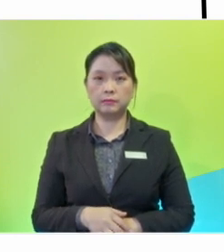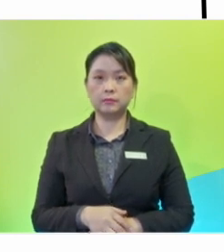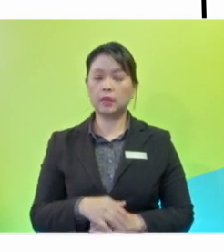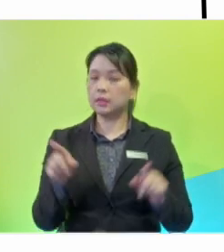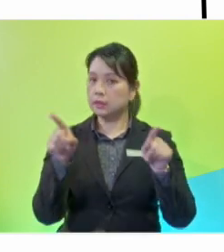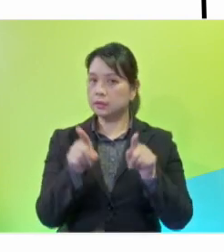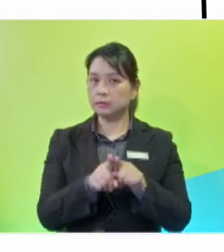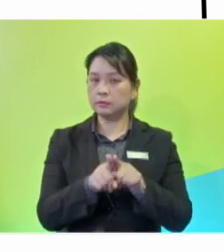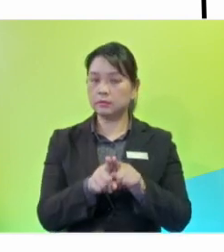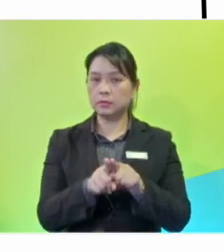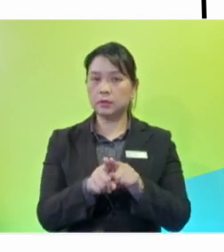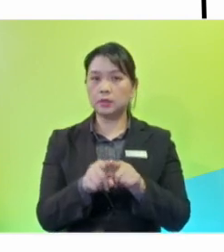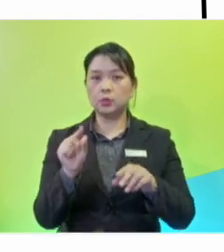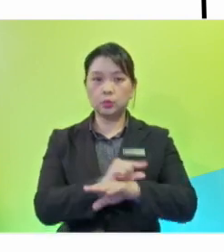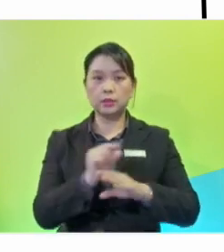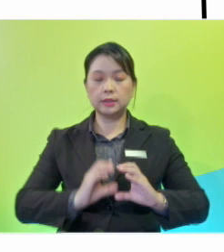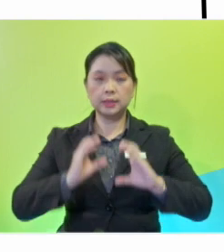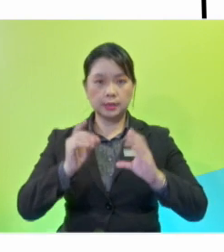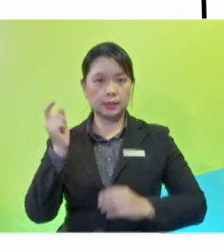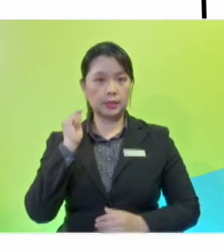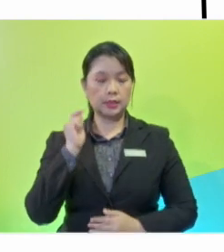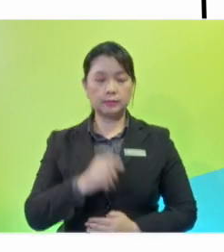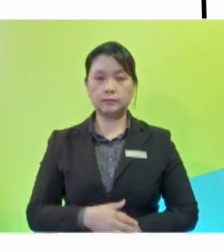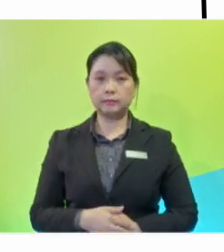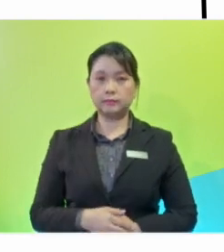itu gantikan nilai